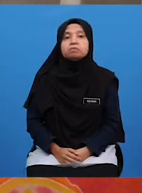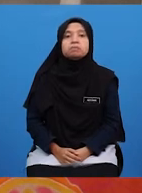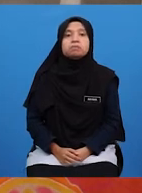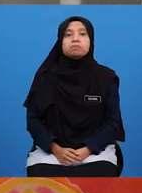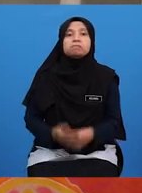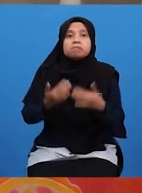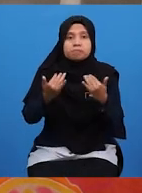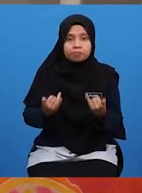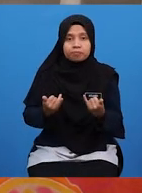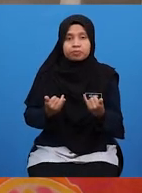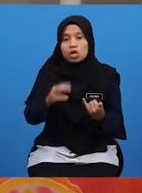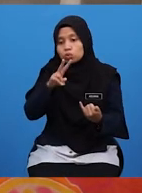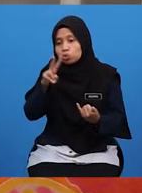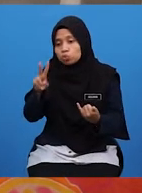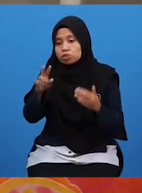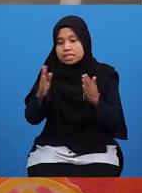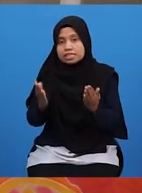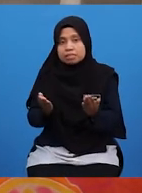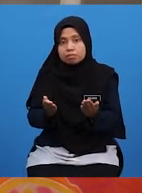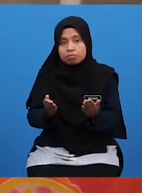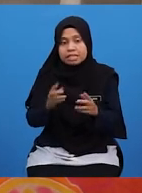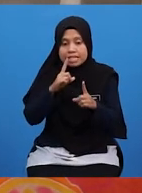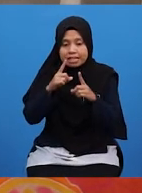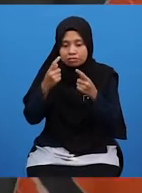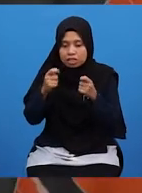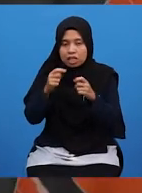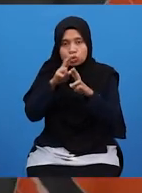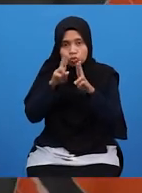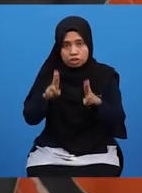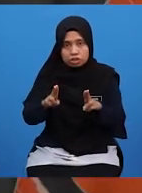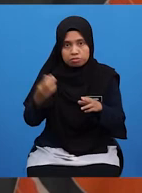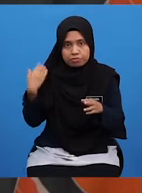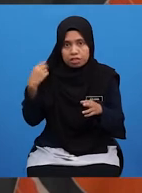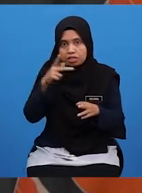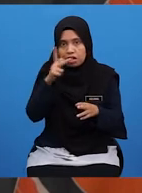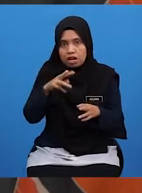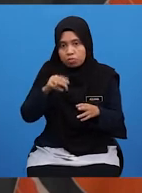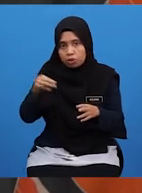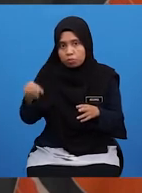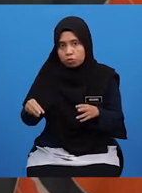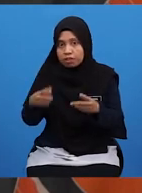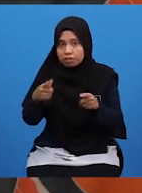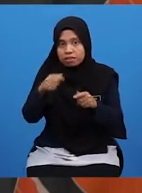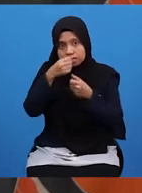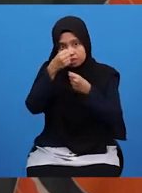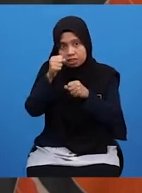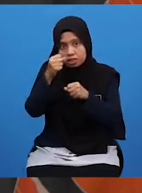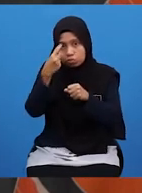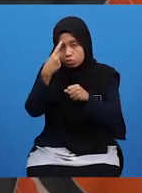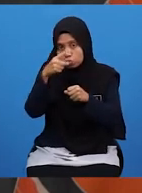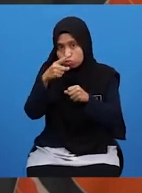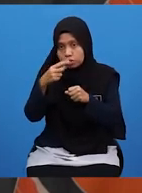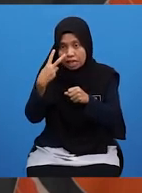Baiklah, sekarang kedua-dua bahan lilin telah pun diuji. Adakah murid-murid telah bersedia untuk